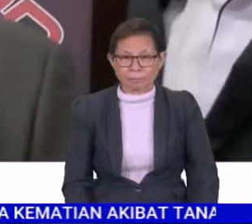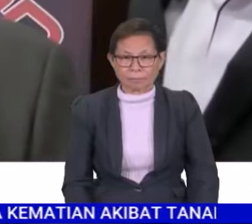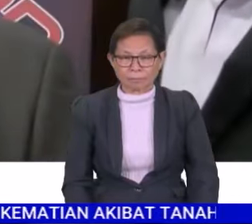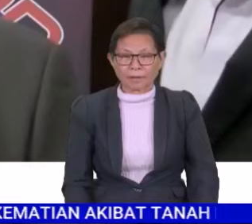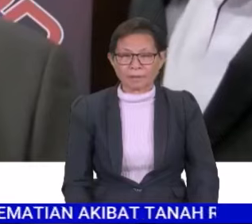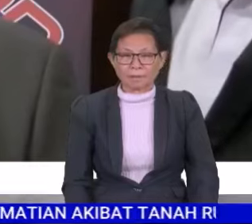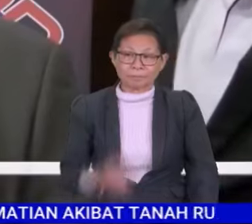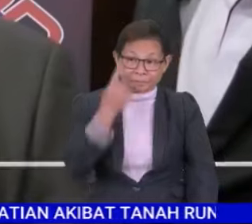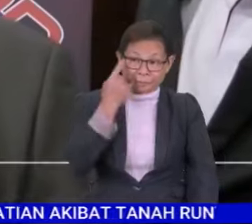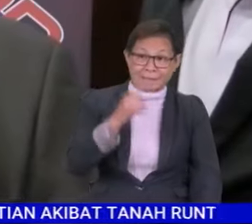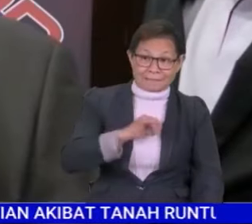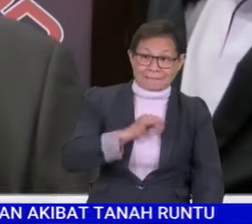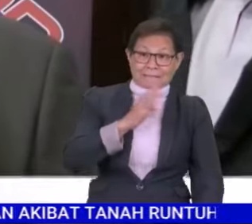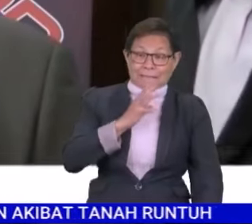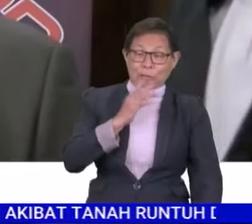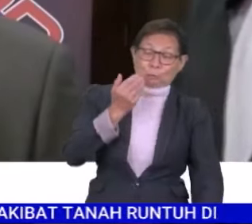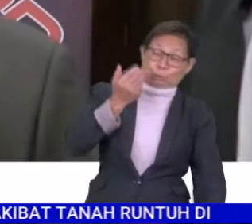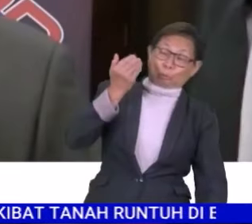Seperti yang saya katakan dulu,